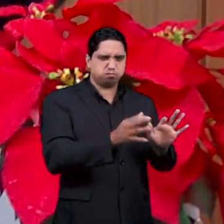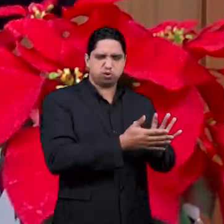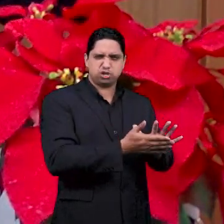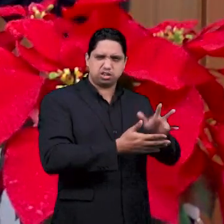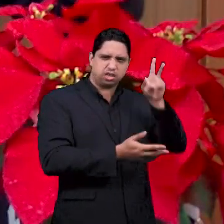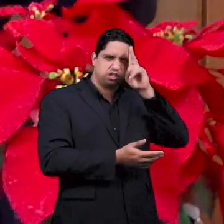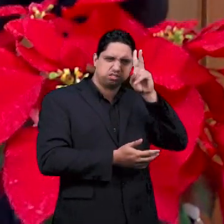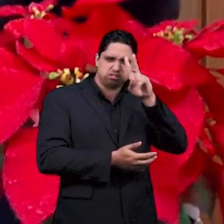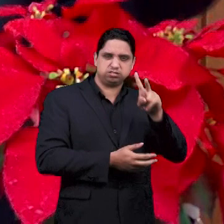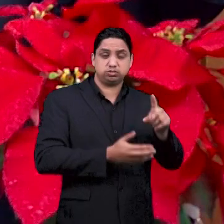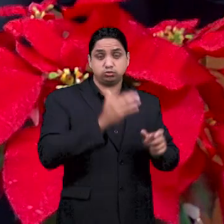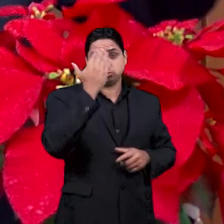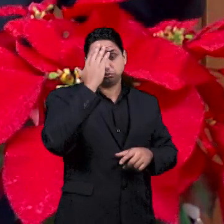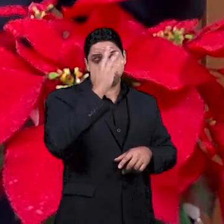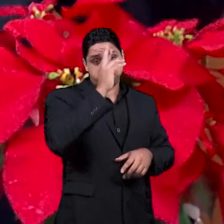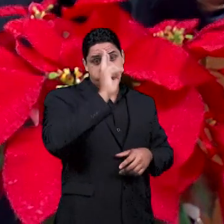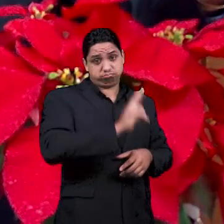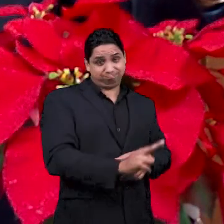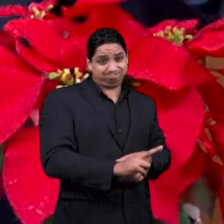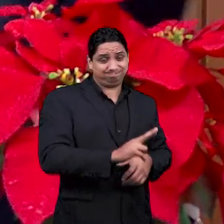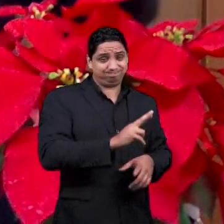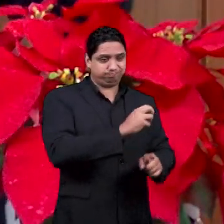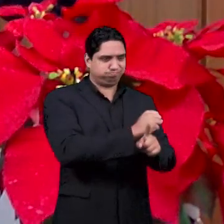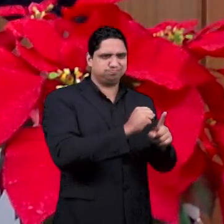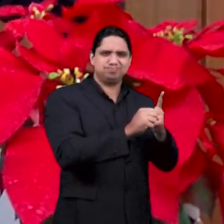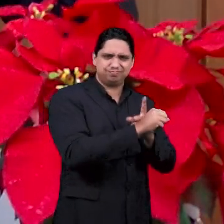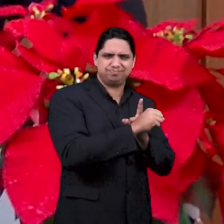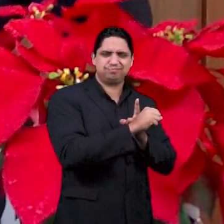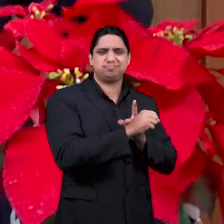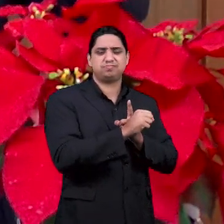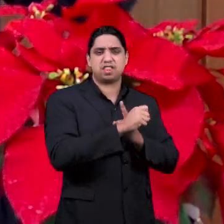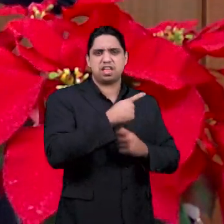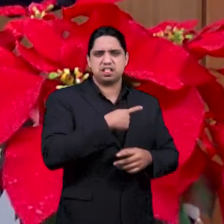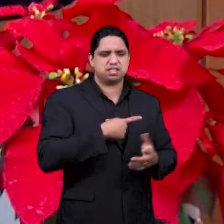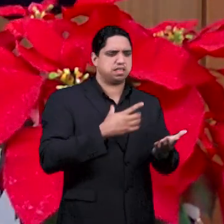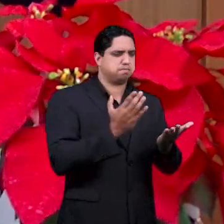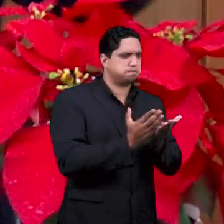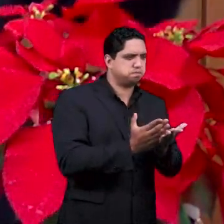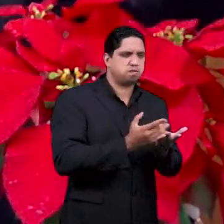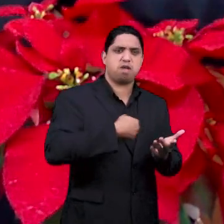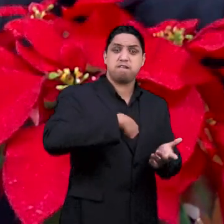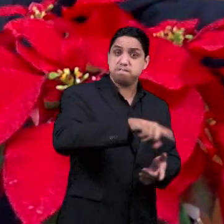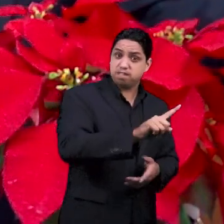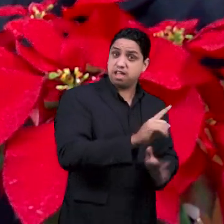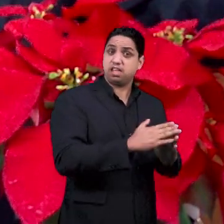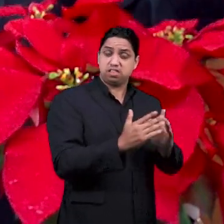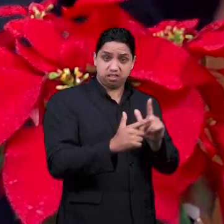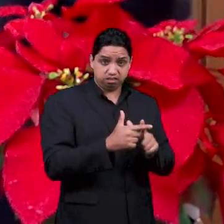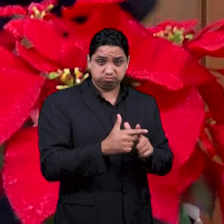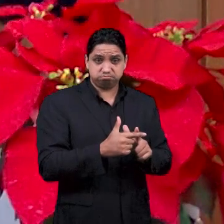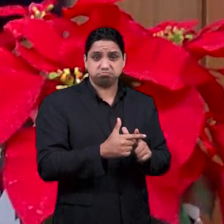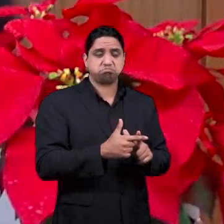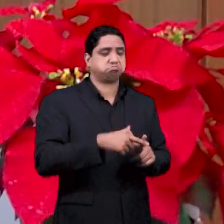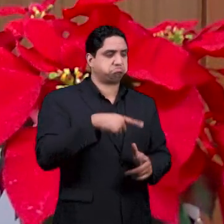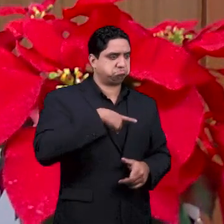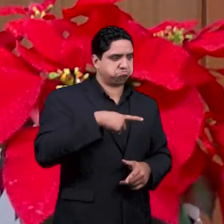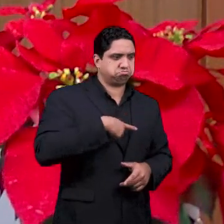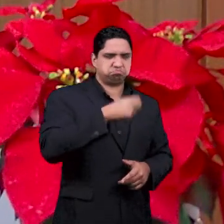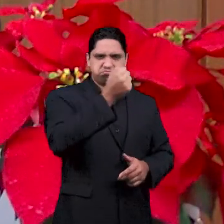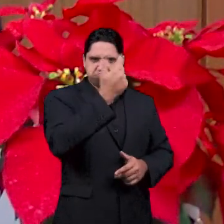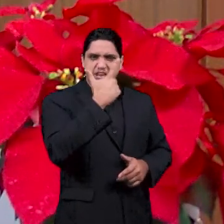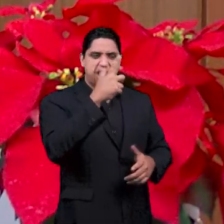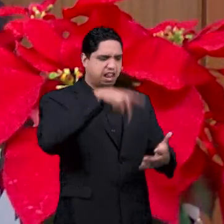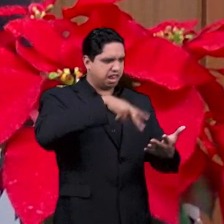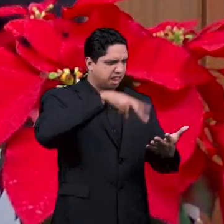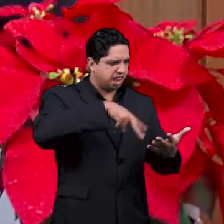В историческом проекте, да, те, у кого есть Библия, под мышкой ходят в церковь, кто говорит о